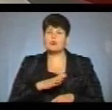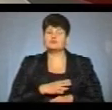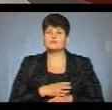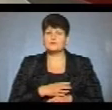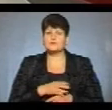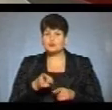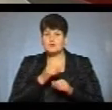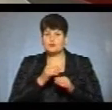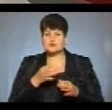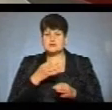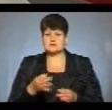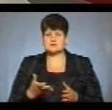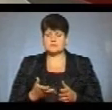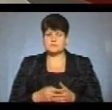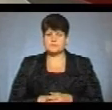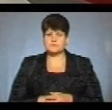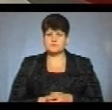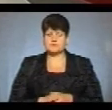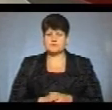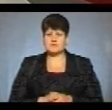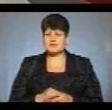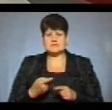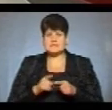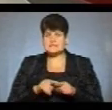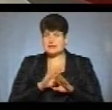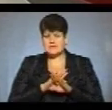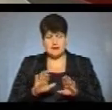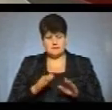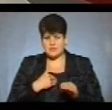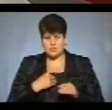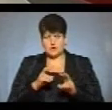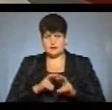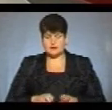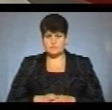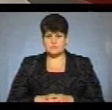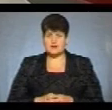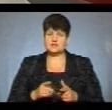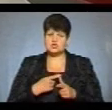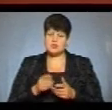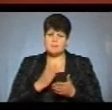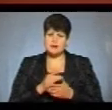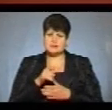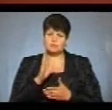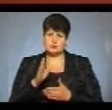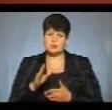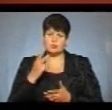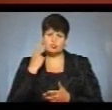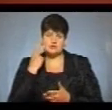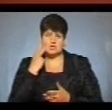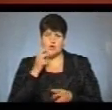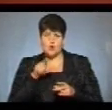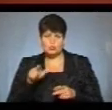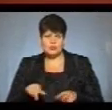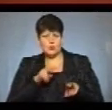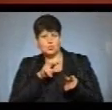тут не можна казати, що вона була. Ну, так буде розбиратися. Да. Це не ми розглядаємо, це розглядаєте органи. Скажіть, чи має там бути постійна людина, яка контролює, хтось